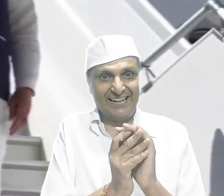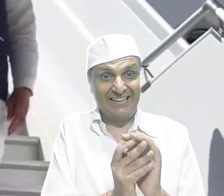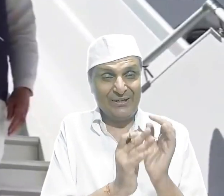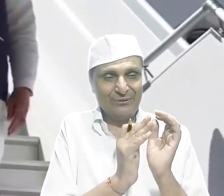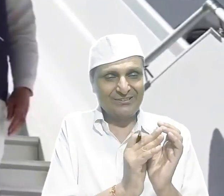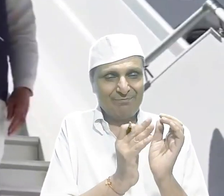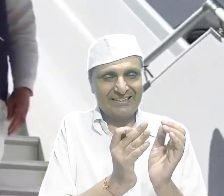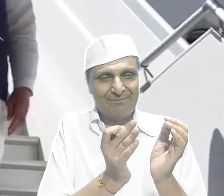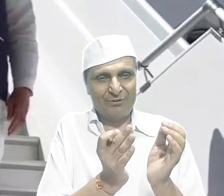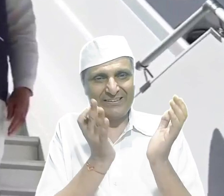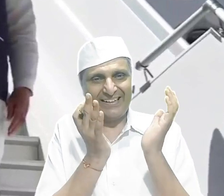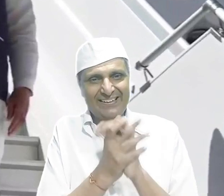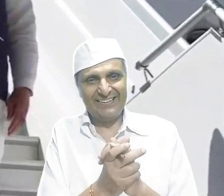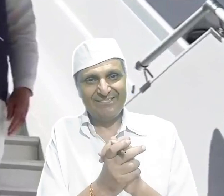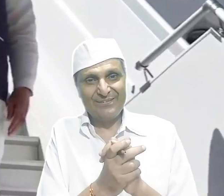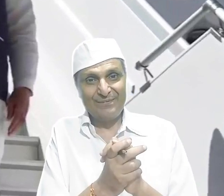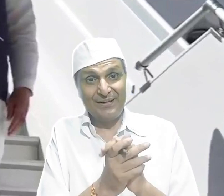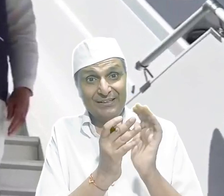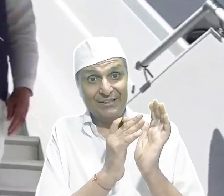सब्सक्राइब को